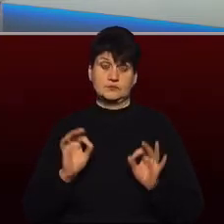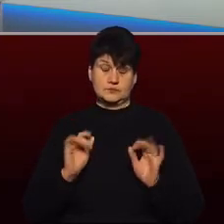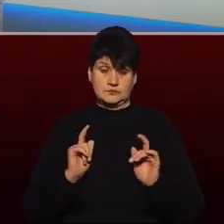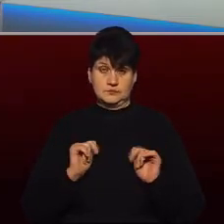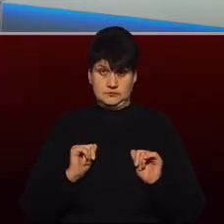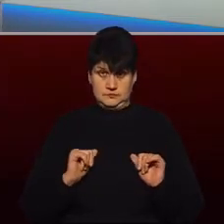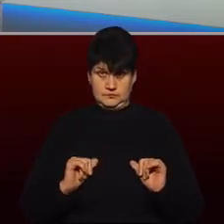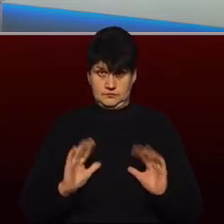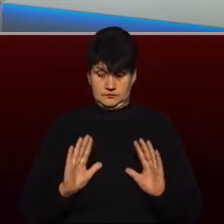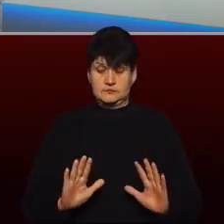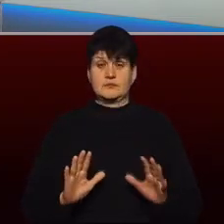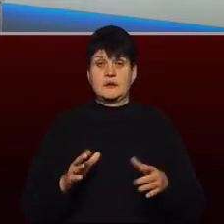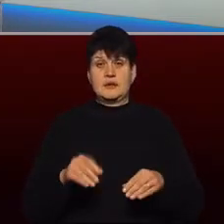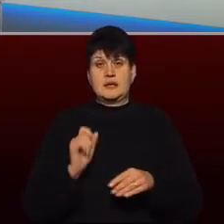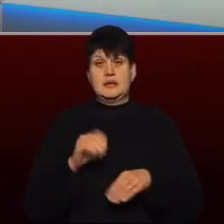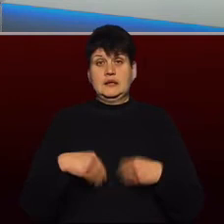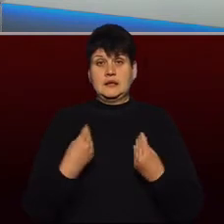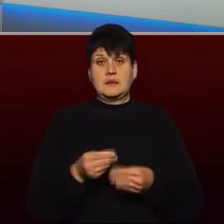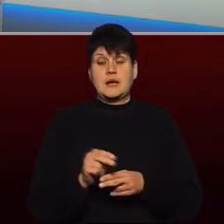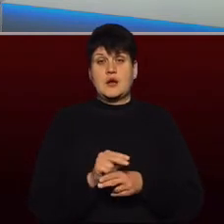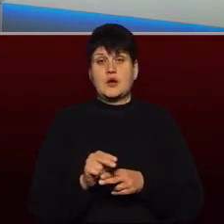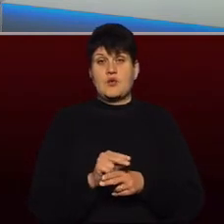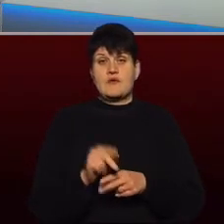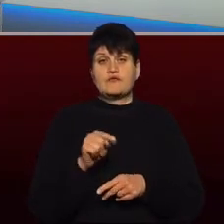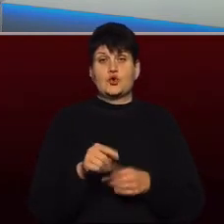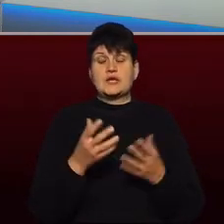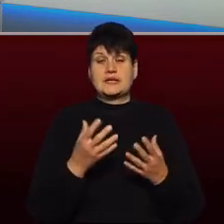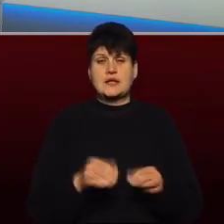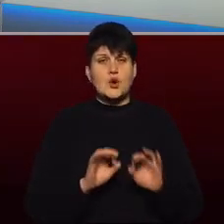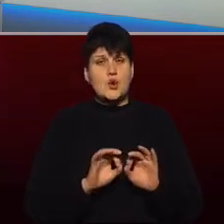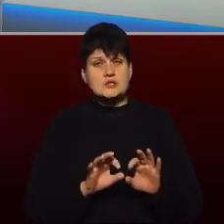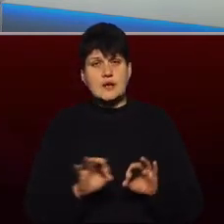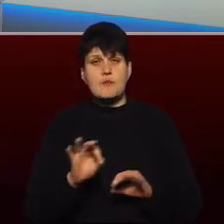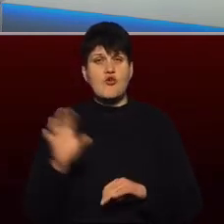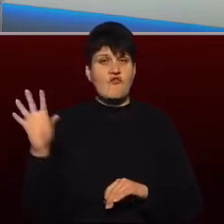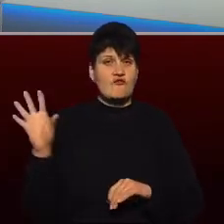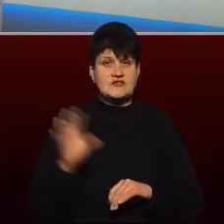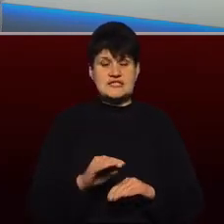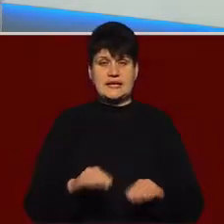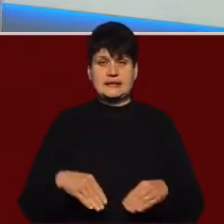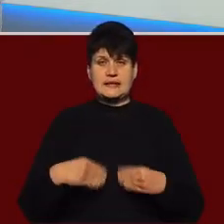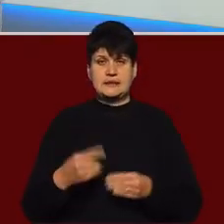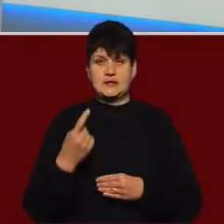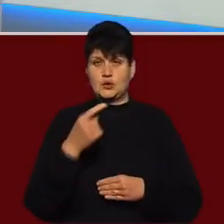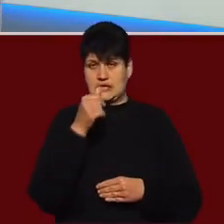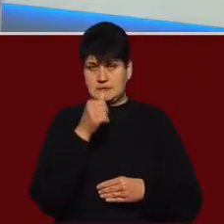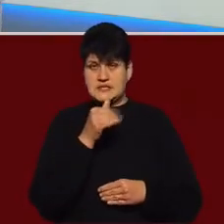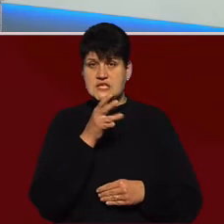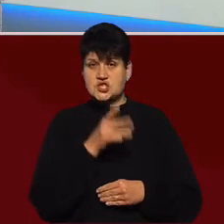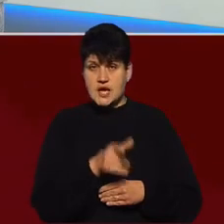ми призначаємо лікування у той же ж самий день. Розказуємо про все, видаємо на один місяць часу для того,